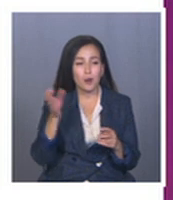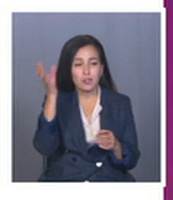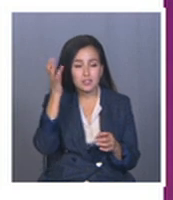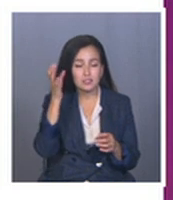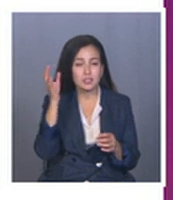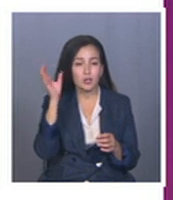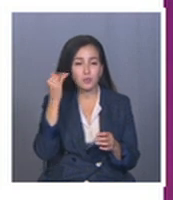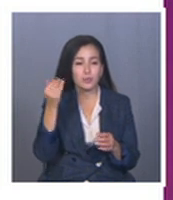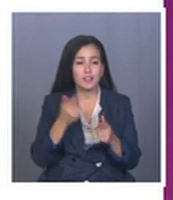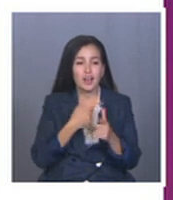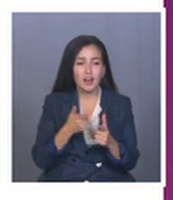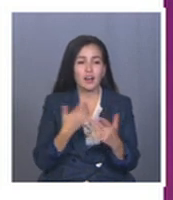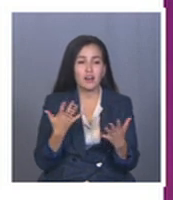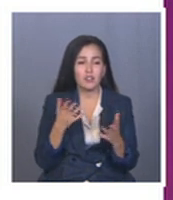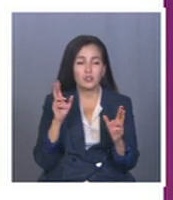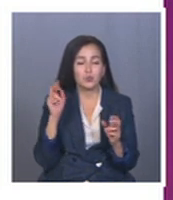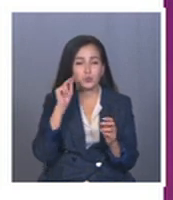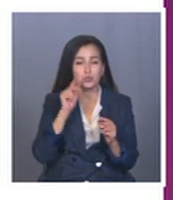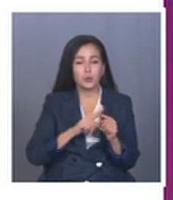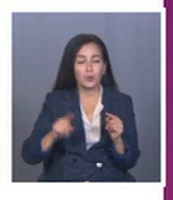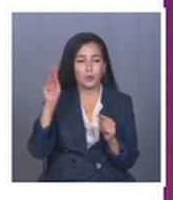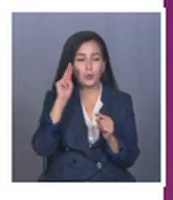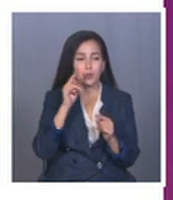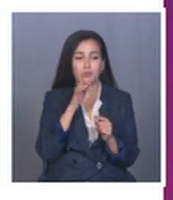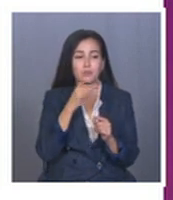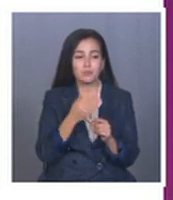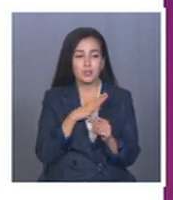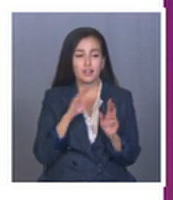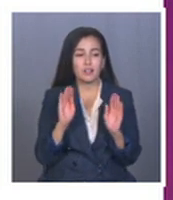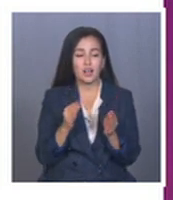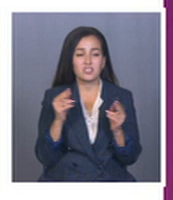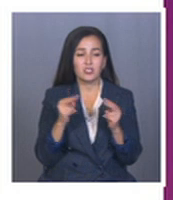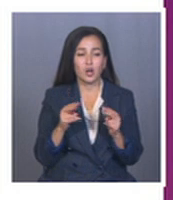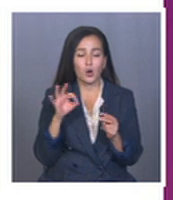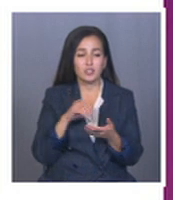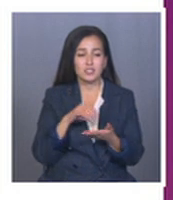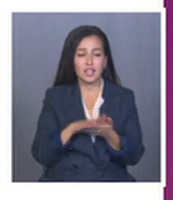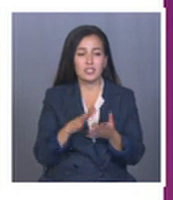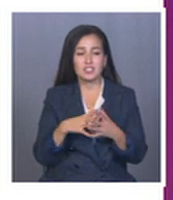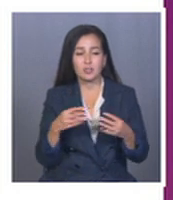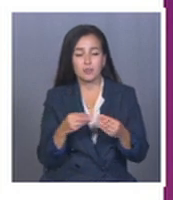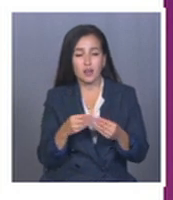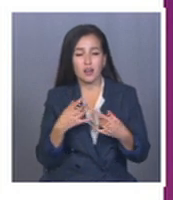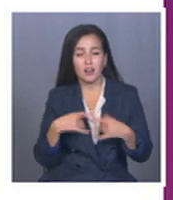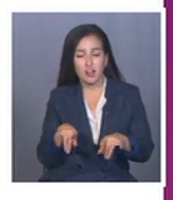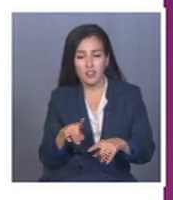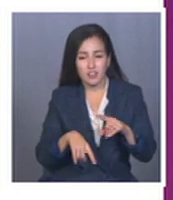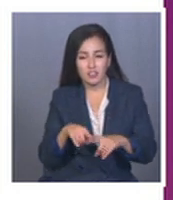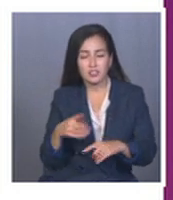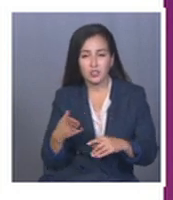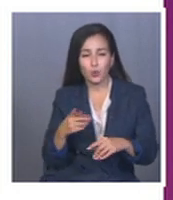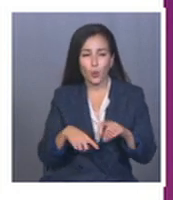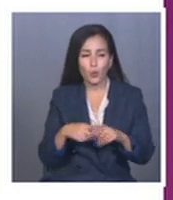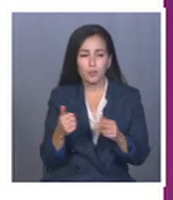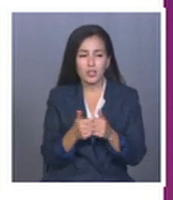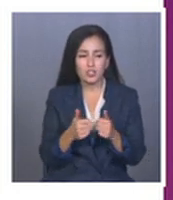учебного заведения, период учебы, краткие сведения о составе семьи, родителях и ближайших родственниках,